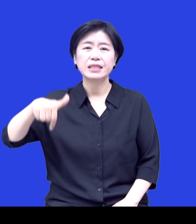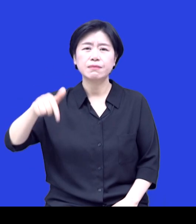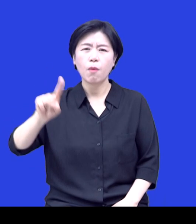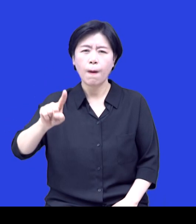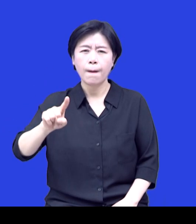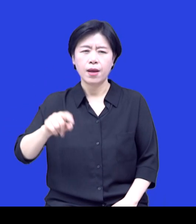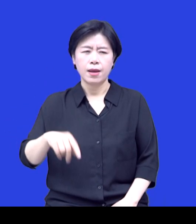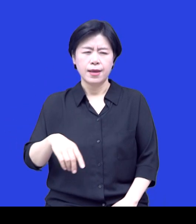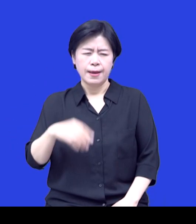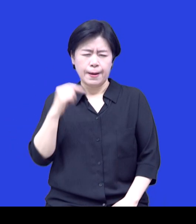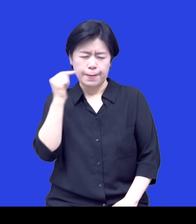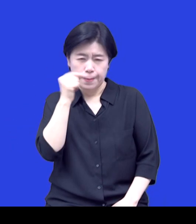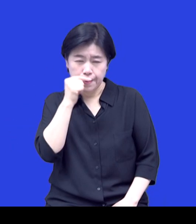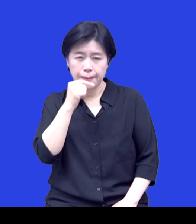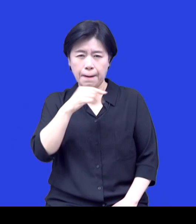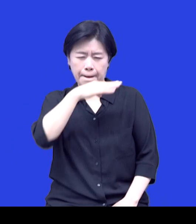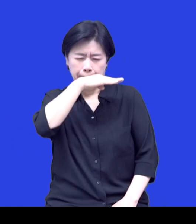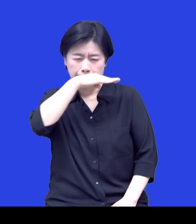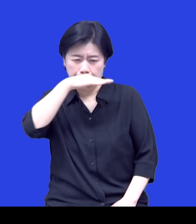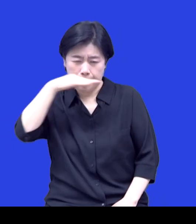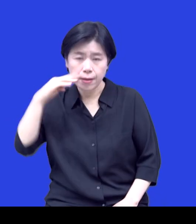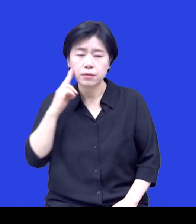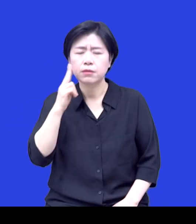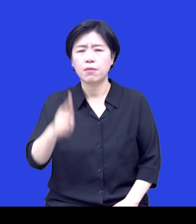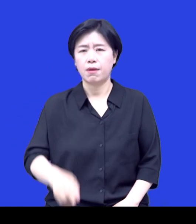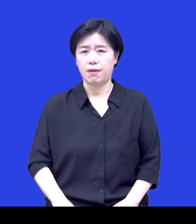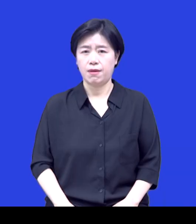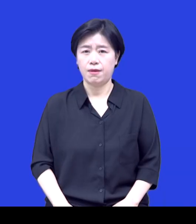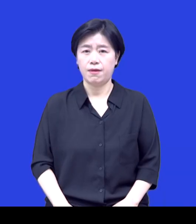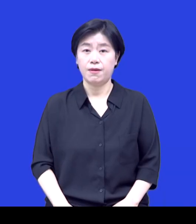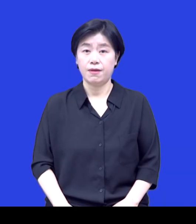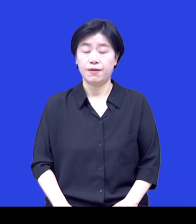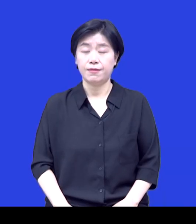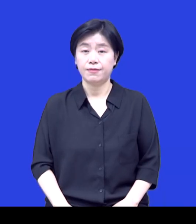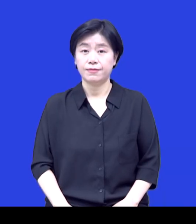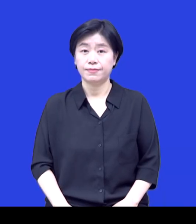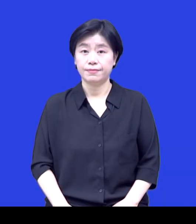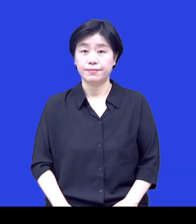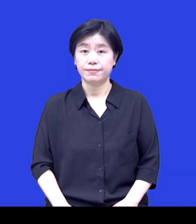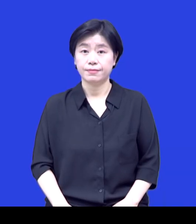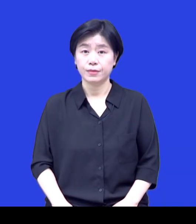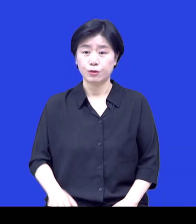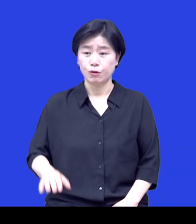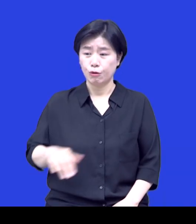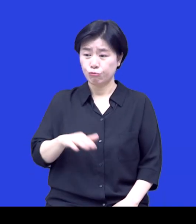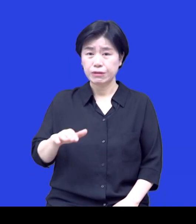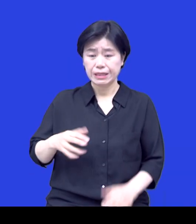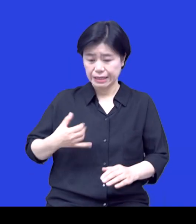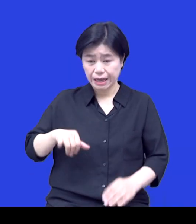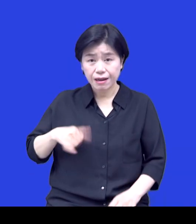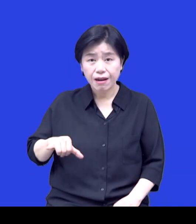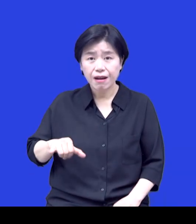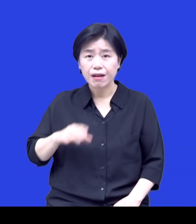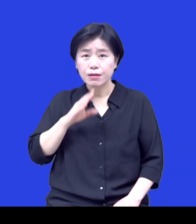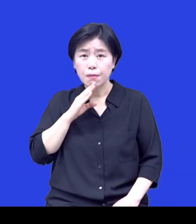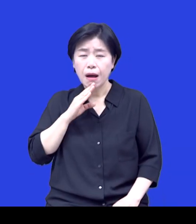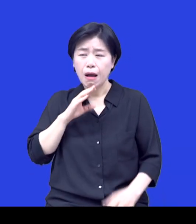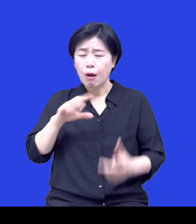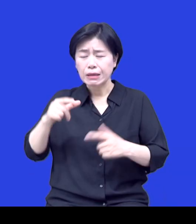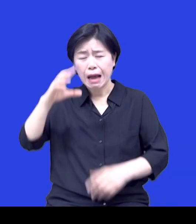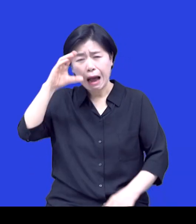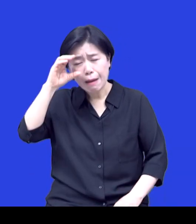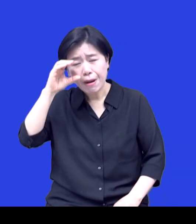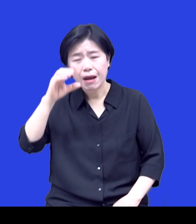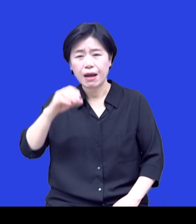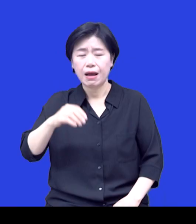그래가지고 네. 이렇게 한 번은 우리가 참 막 가드닝 풀 깎는 일도 하고 밤 청소도 하고 그렇게 힘들던